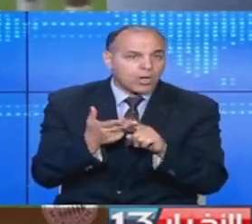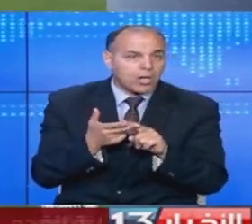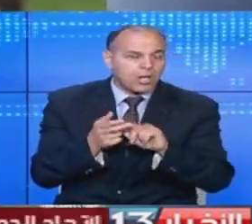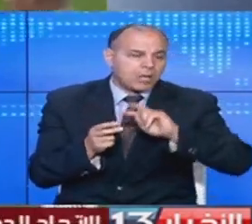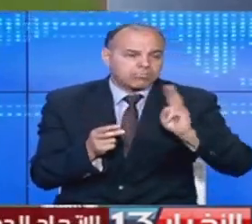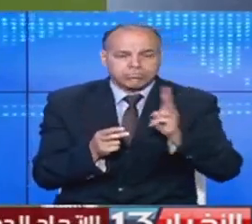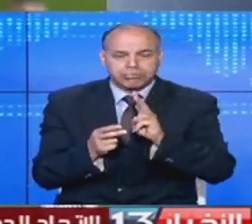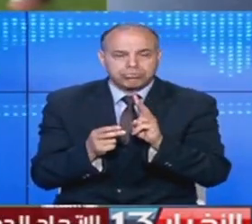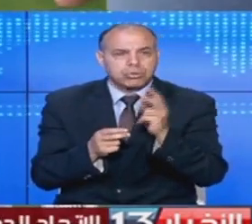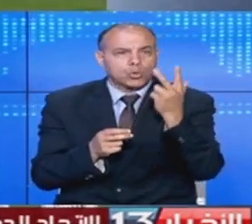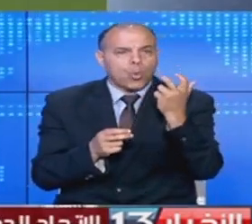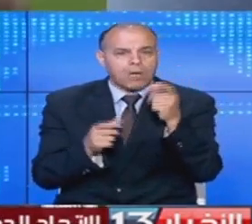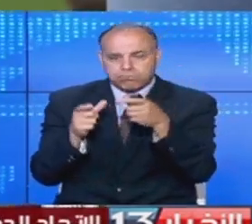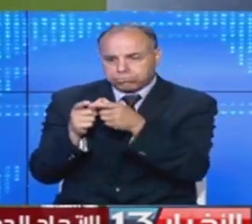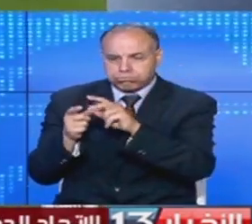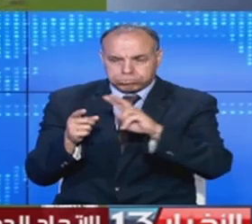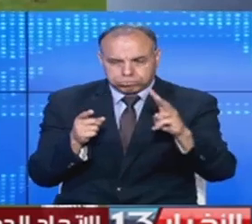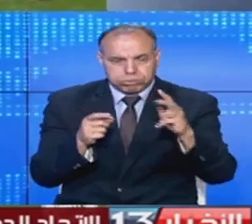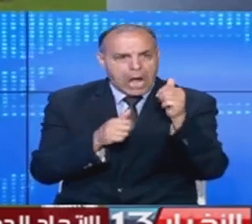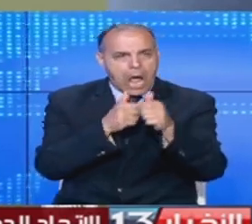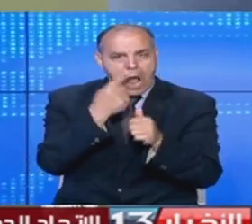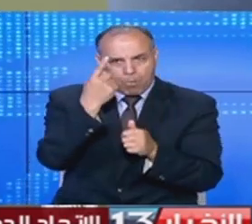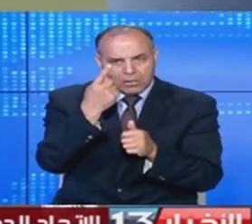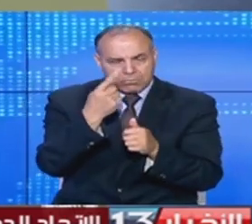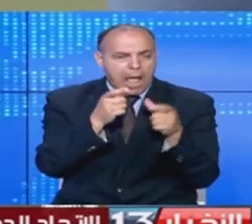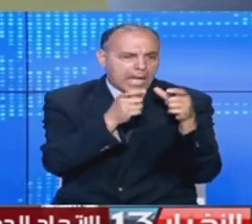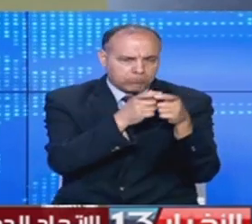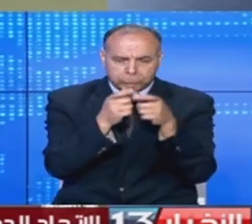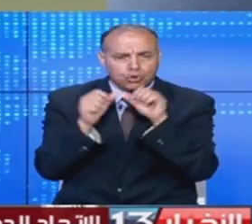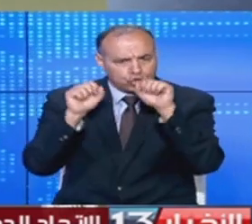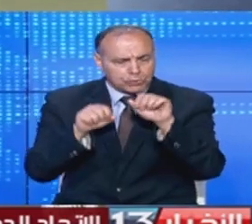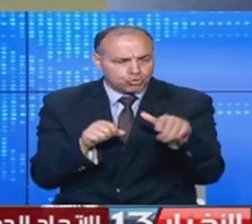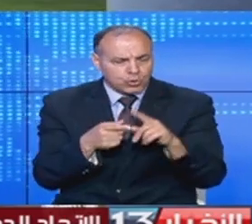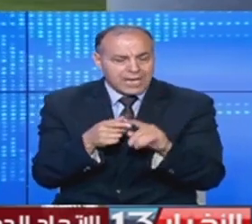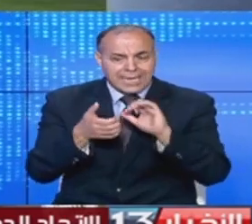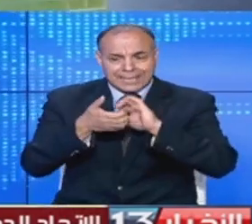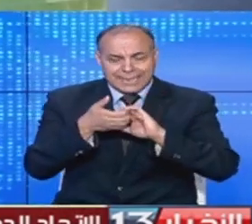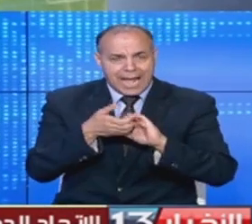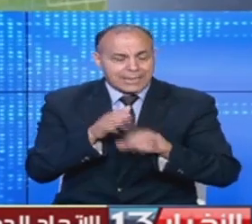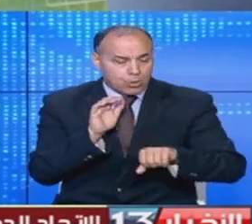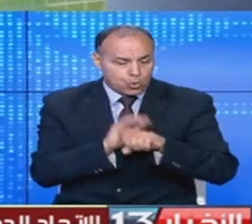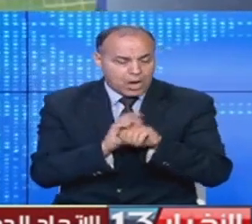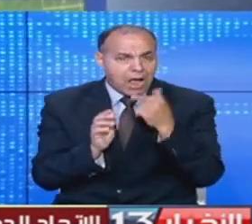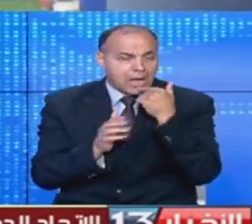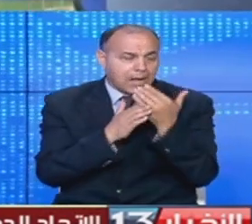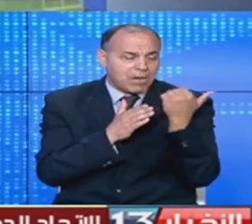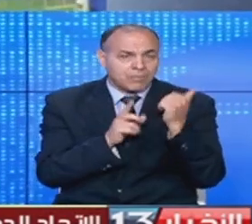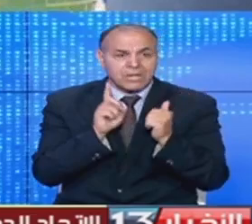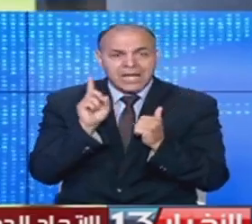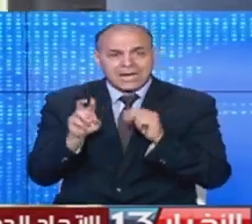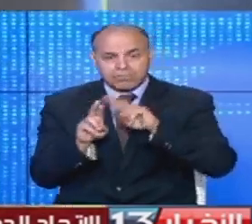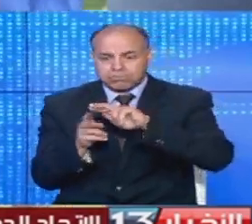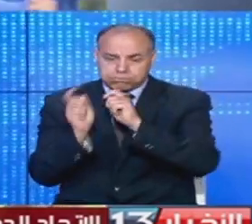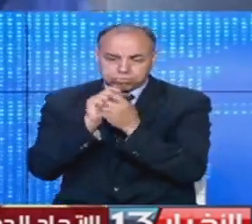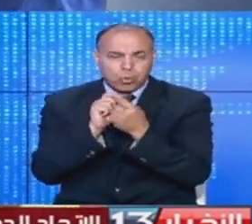بالانتقال واللعب لثلاثة أندية مختلفة خلال موسم واحد. كان الاتحاد الدولي لكرة القدم أقر سابقا تعديل